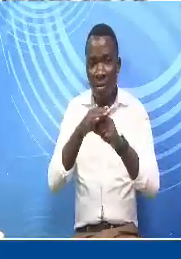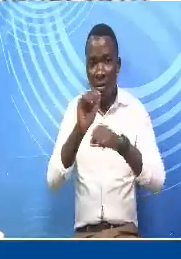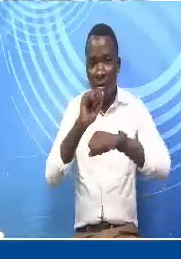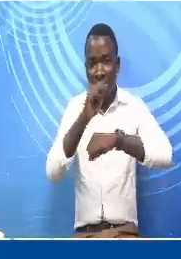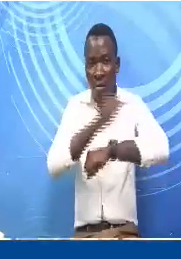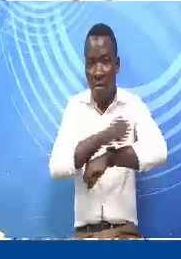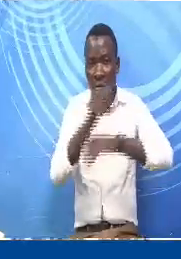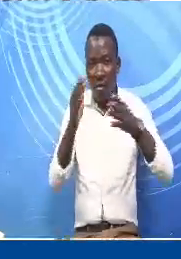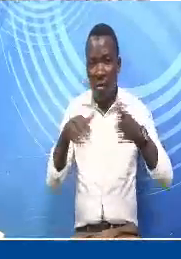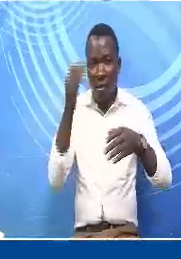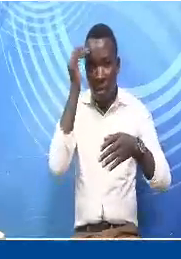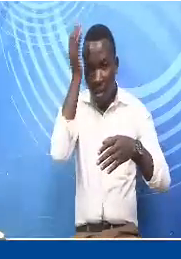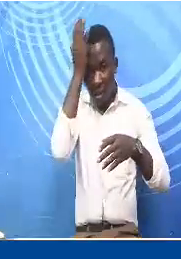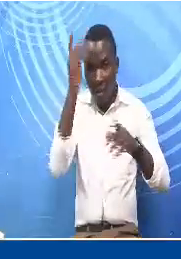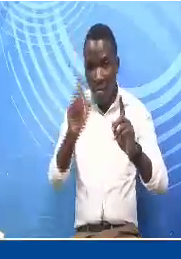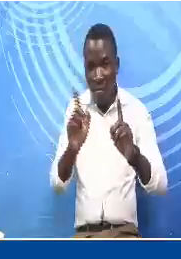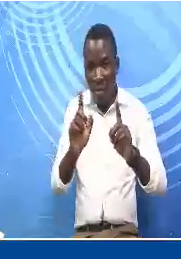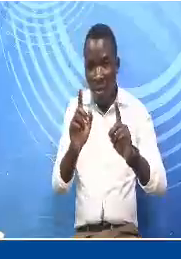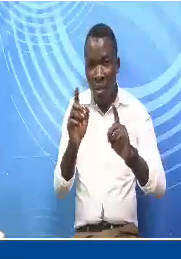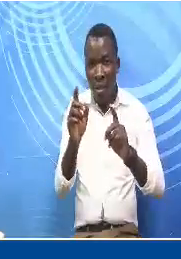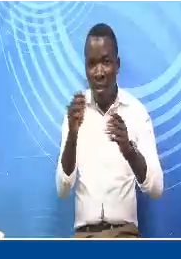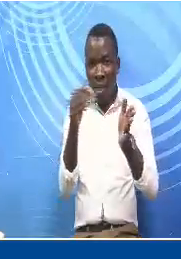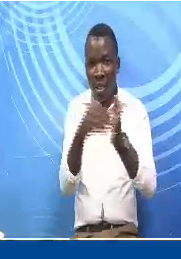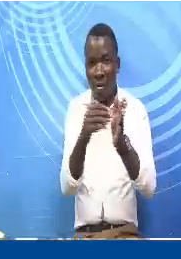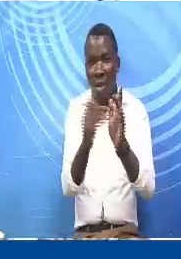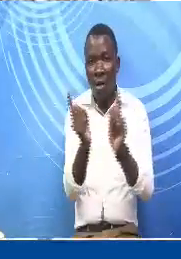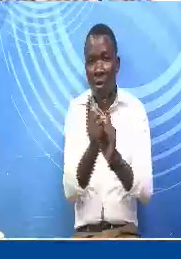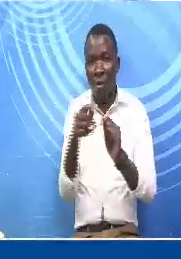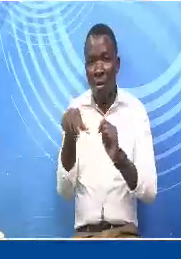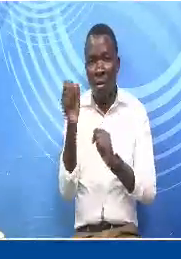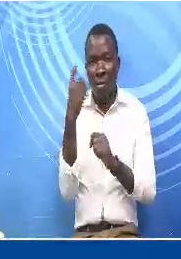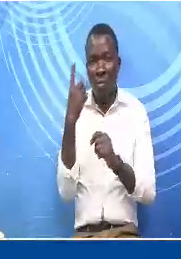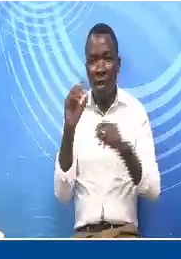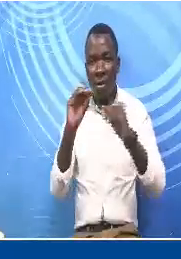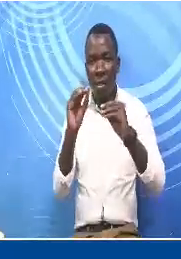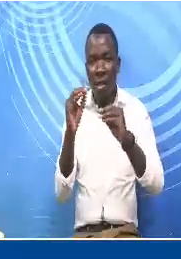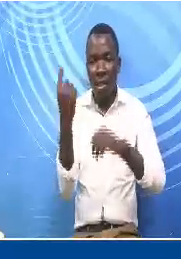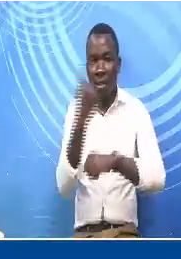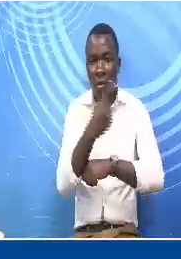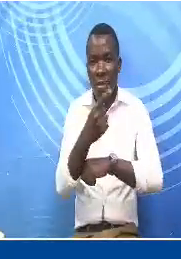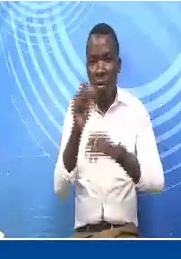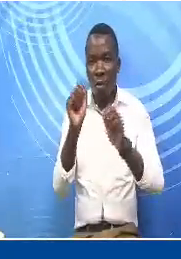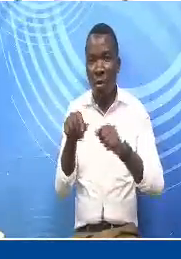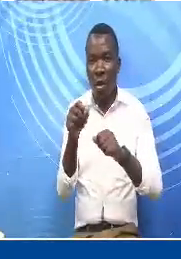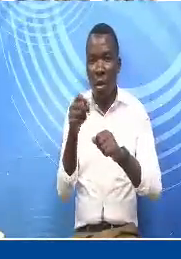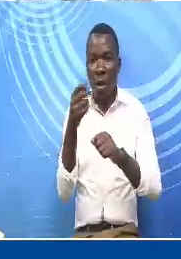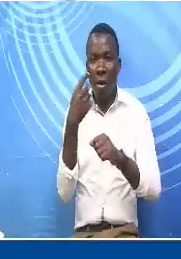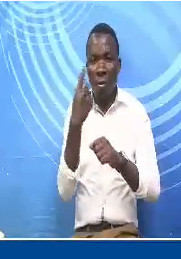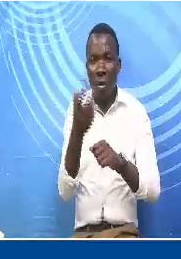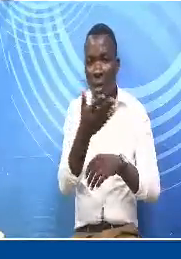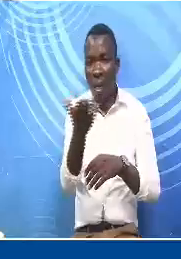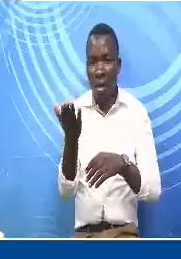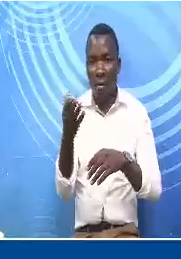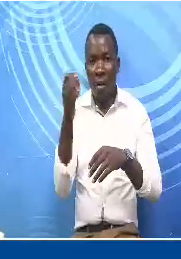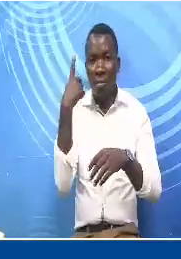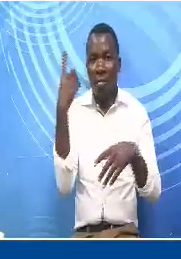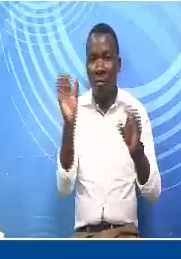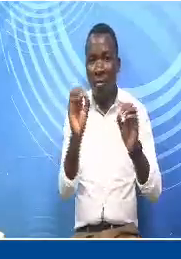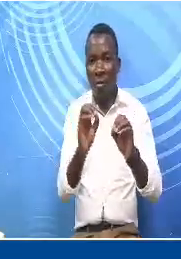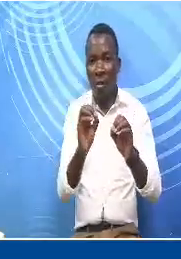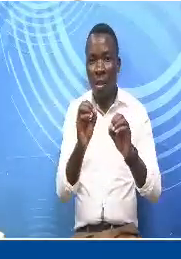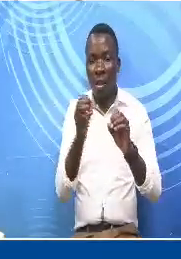uko kwigisha arabyumva kwigisha buri munsi, hari igihe musanga namwe ubwanyu mutabyumva mukenya ko umwarimu aba ahari ariko ntawe